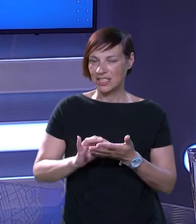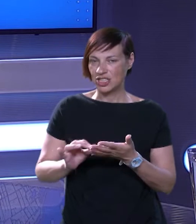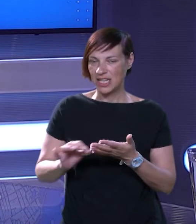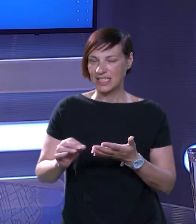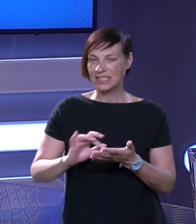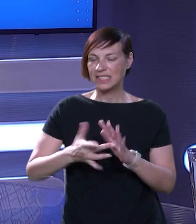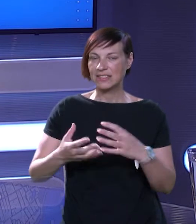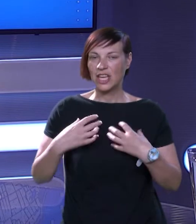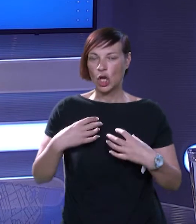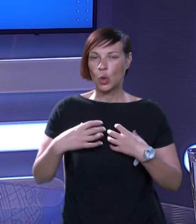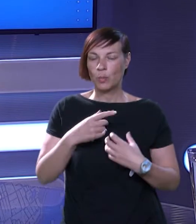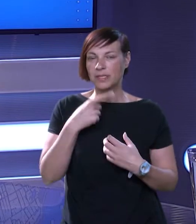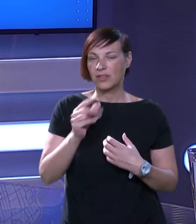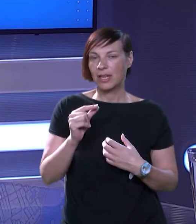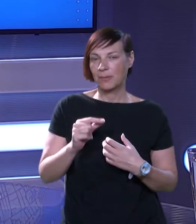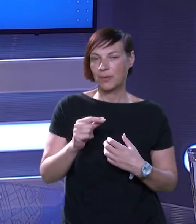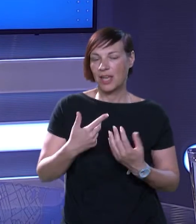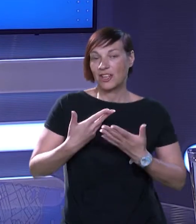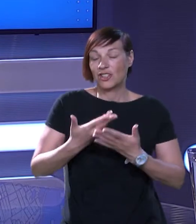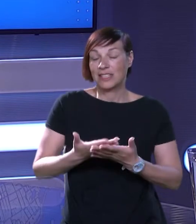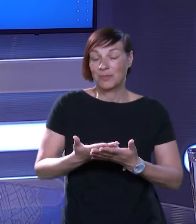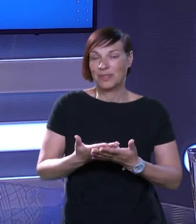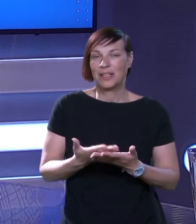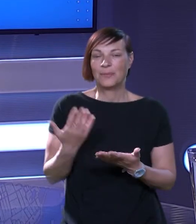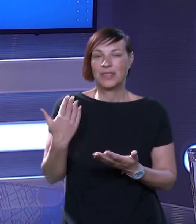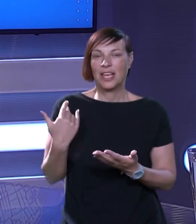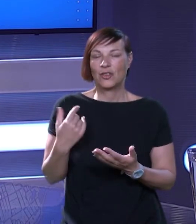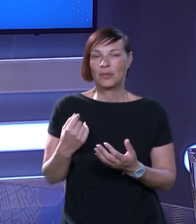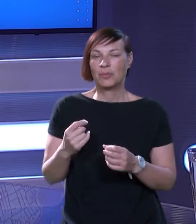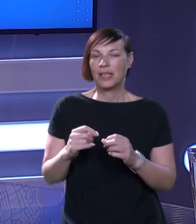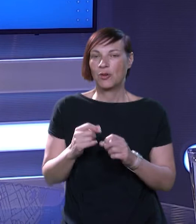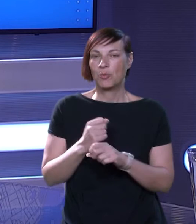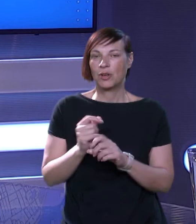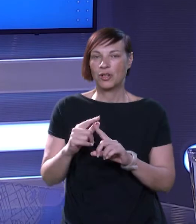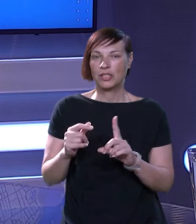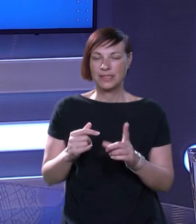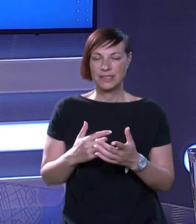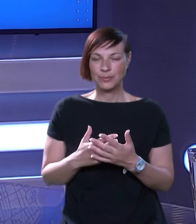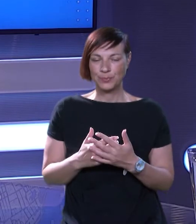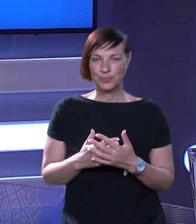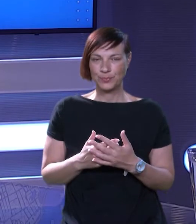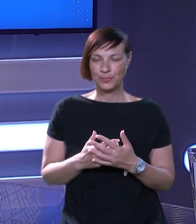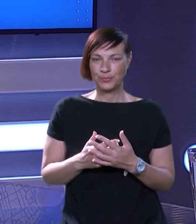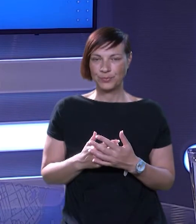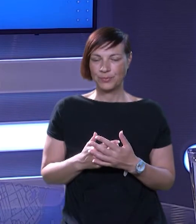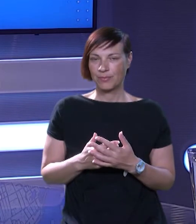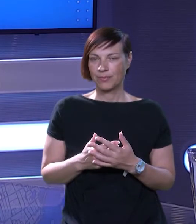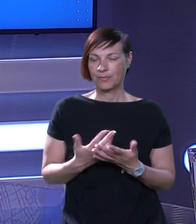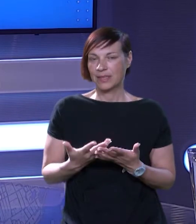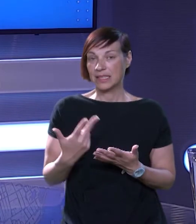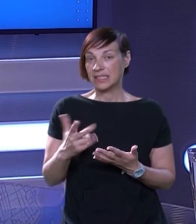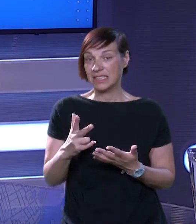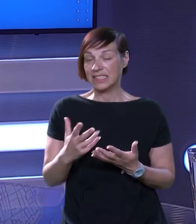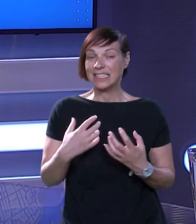rečenice svih glumaca, a ona govori i polagano interpretira. Tako je bila, zamisli, Kraljevo sa ono, skoro